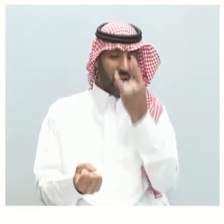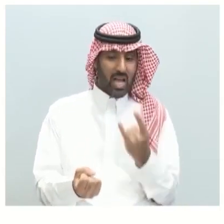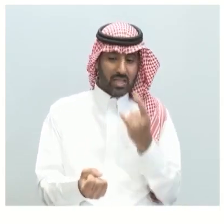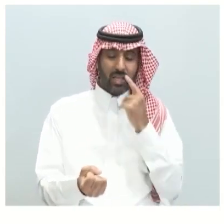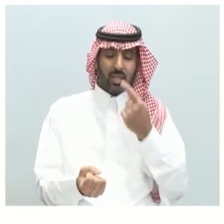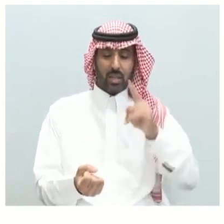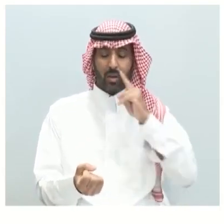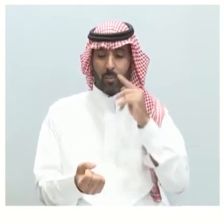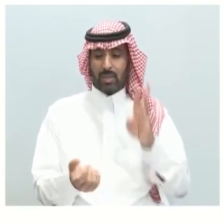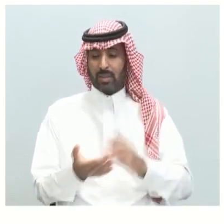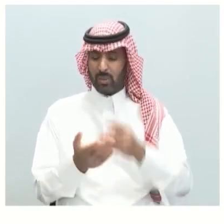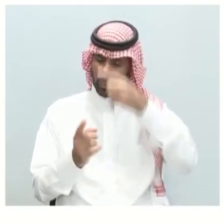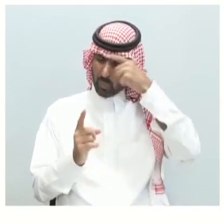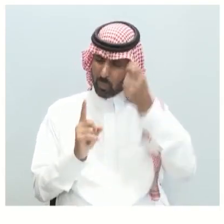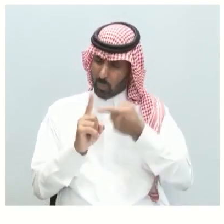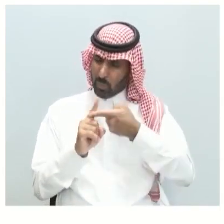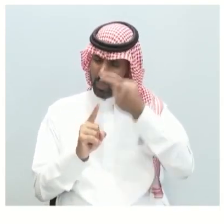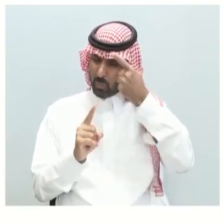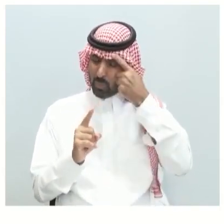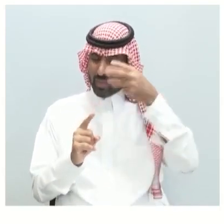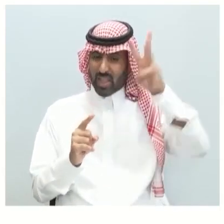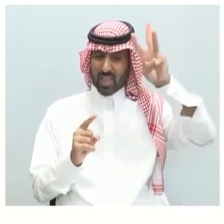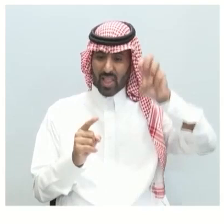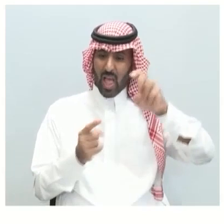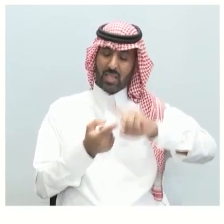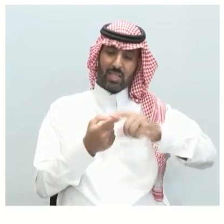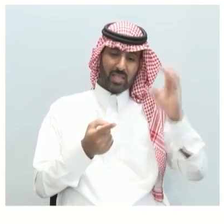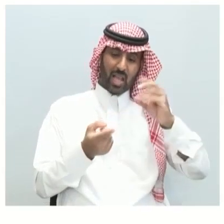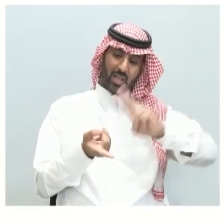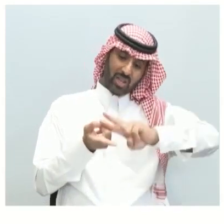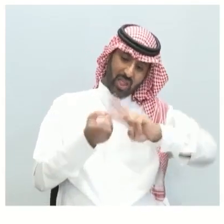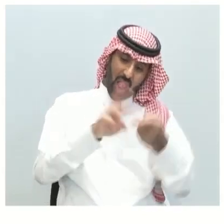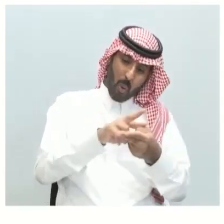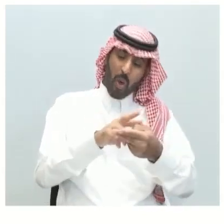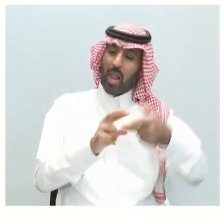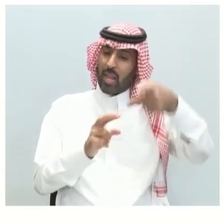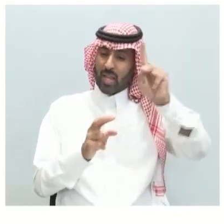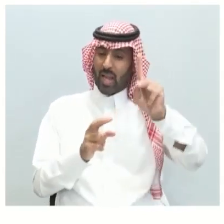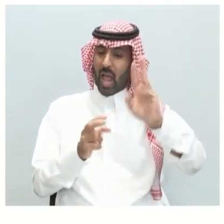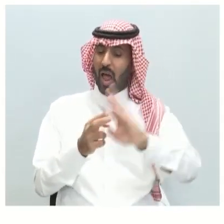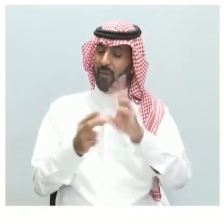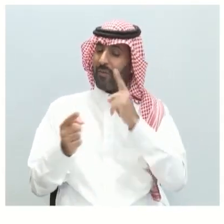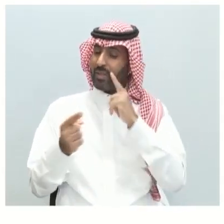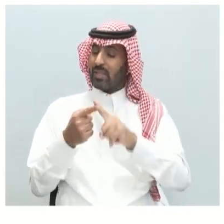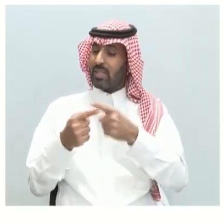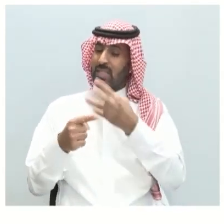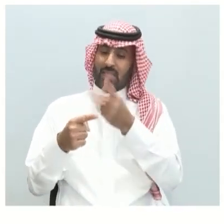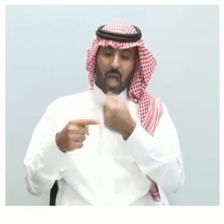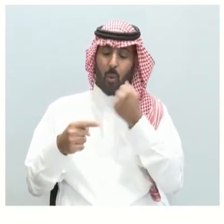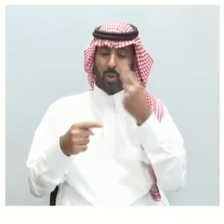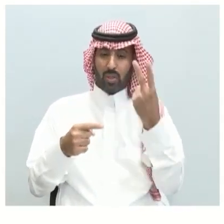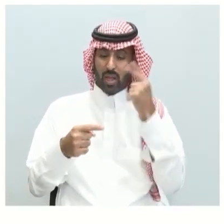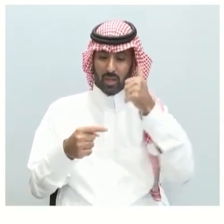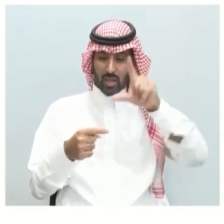ودرجه الحراره 30 درجه سليلوزيه لاحظ انها هنا سليلوزيه اذا نحتاج ان نحولها يساوي 2 لتر وارتفعت درجه